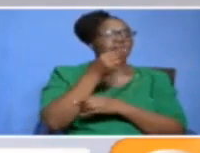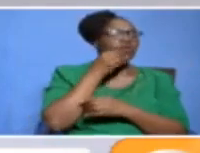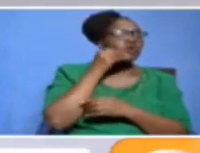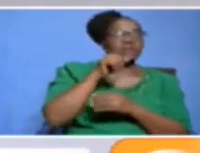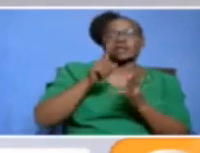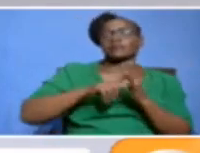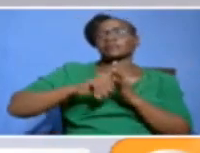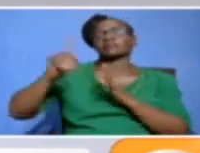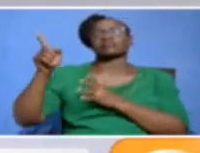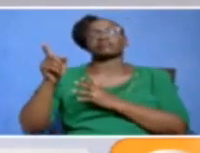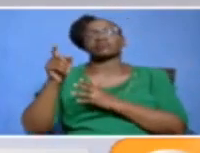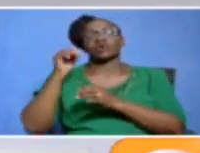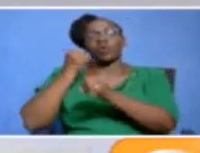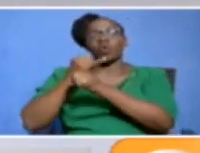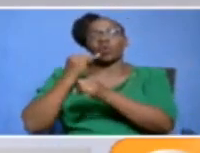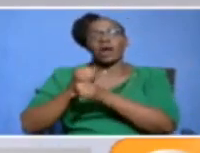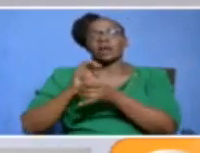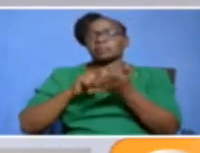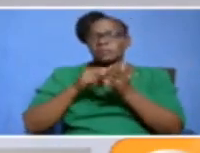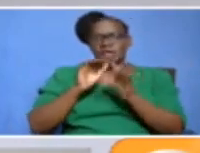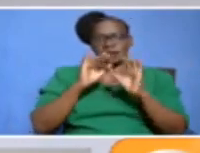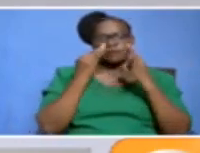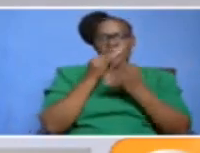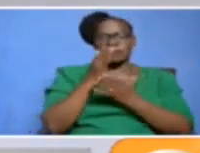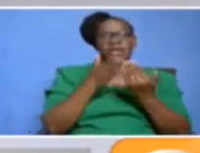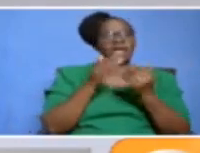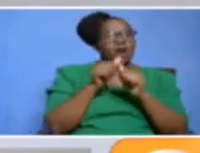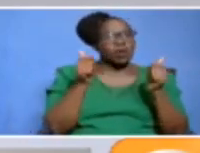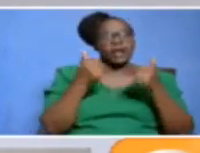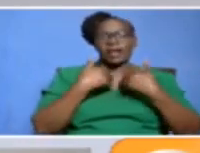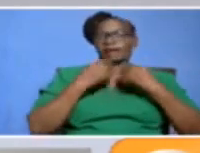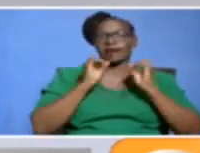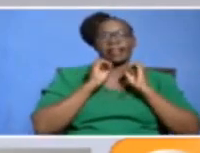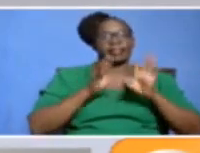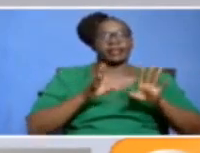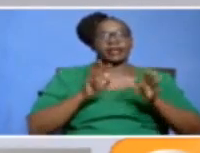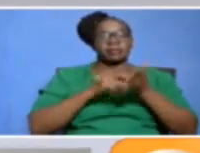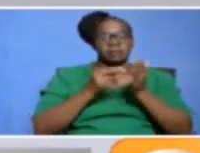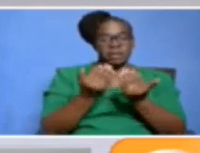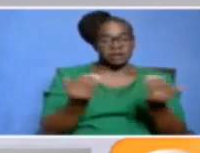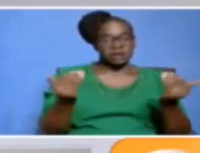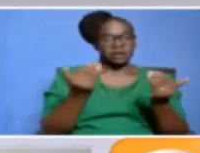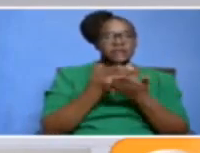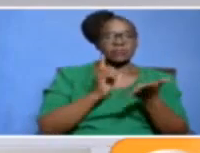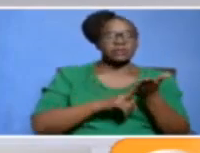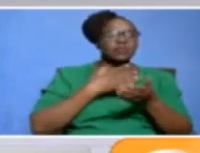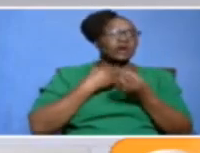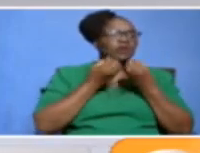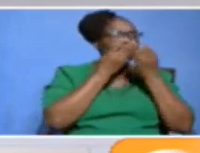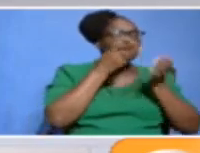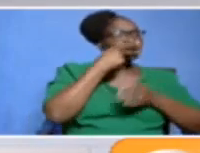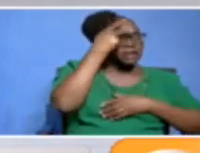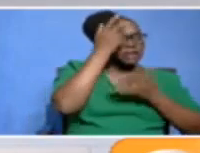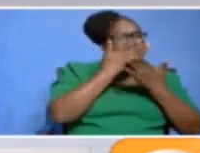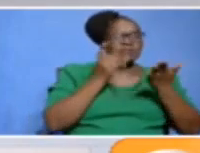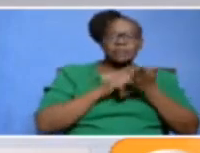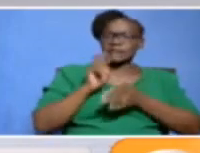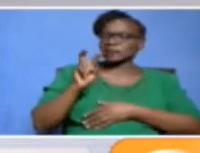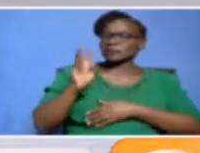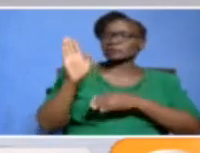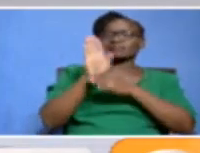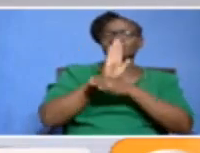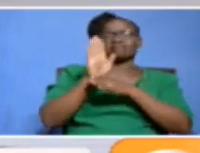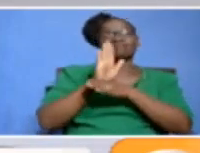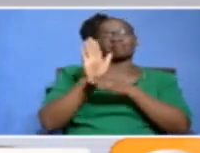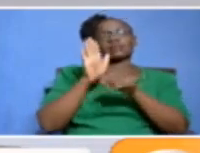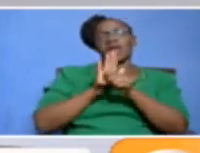huwezi kuniambia katika ile nyumba kuna ulezi uliokamilifu kuhusiana na wale watoto. Kwa hivyo mtoto anaweza kuwa na kitu cha kukwambia, lakini unaona uko very busy, una mambo mengi